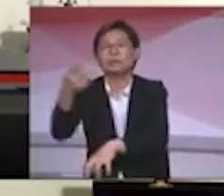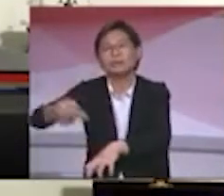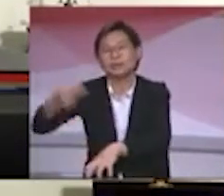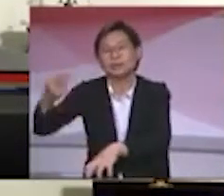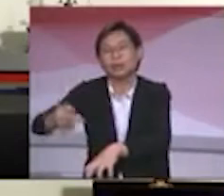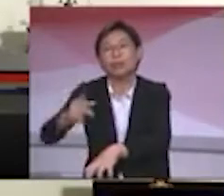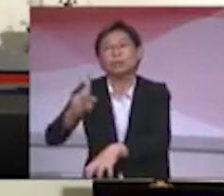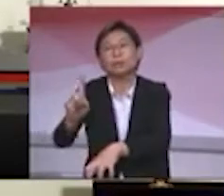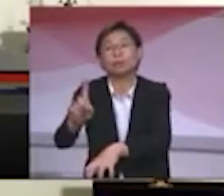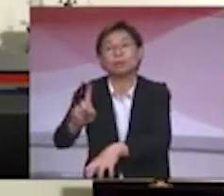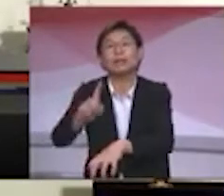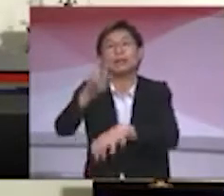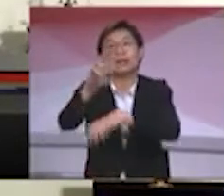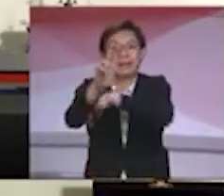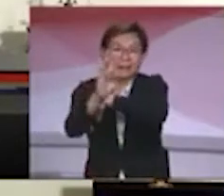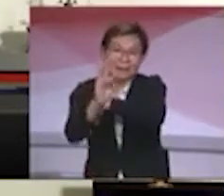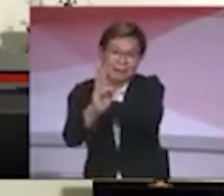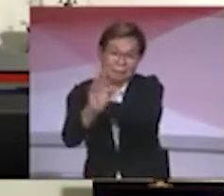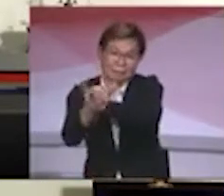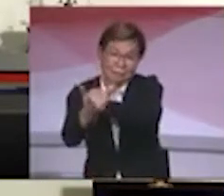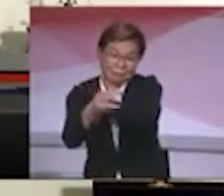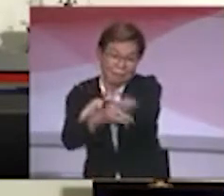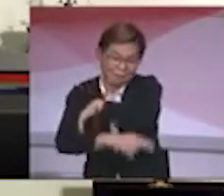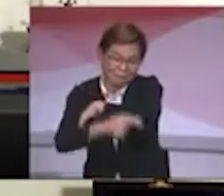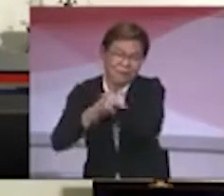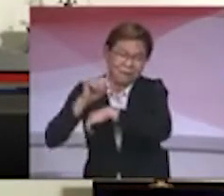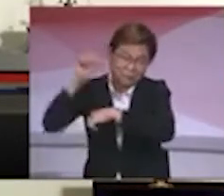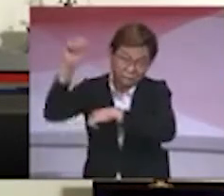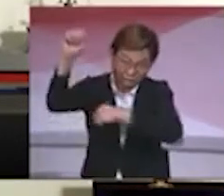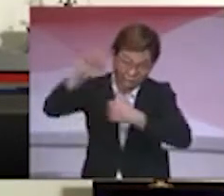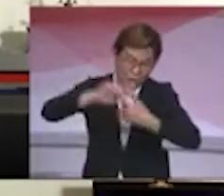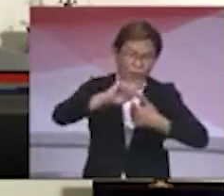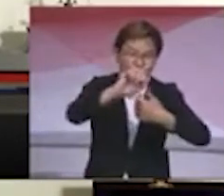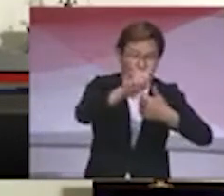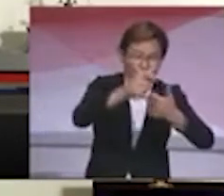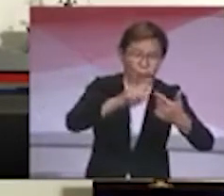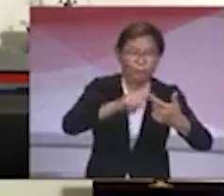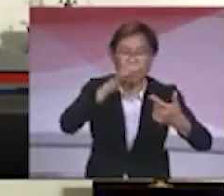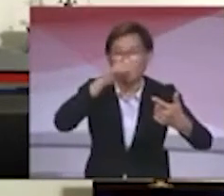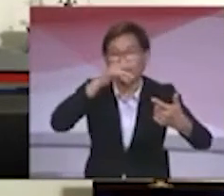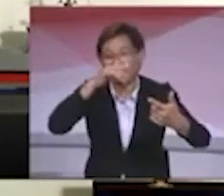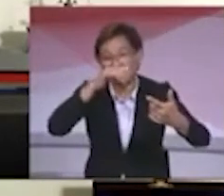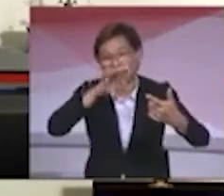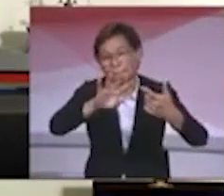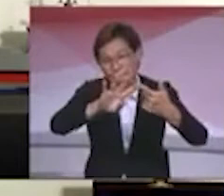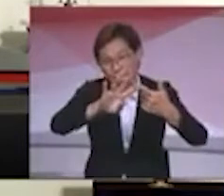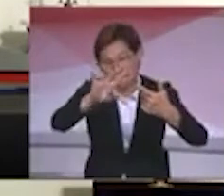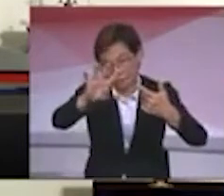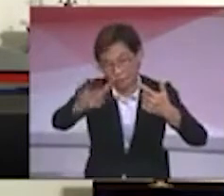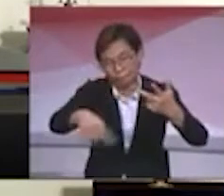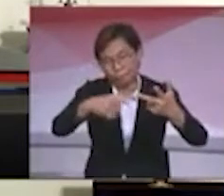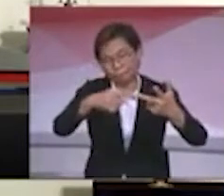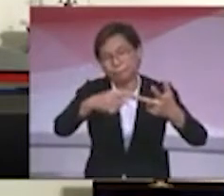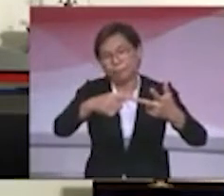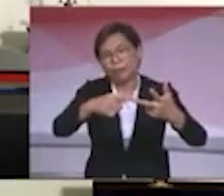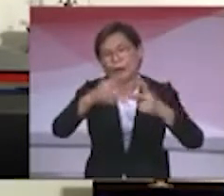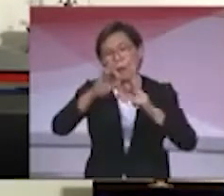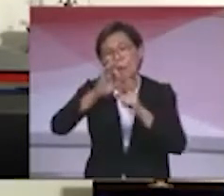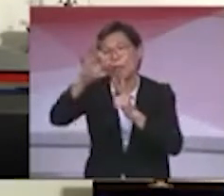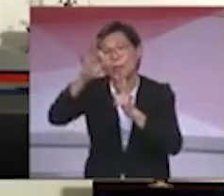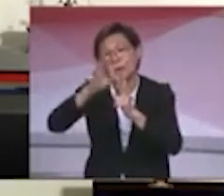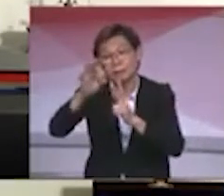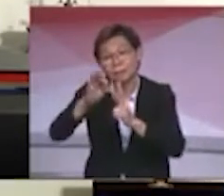6 buah negeri, iaitu Sabah 10 operasi, Melaka 4 operasi, Pulau